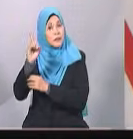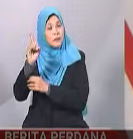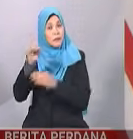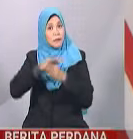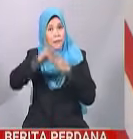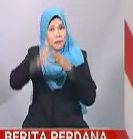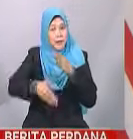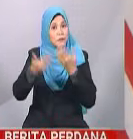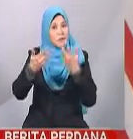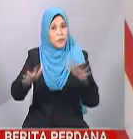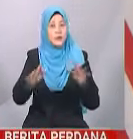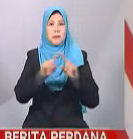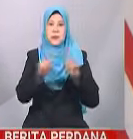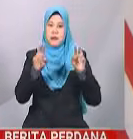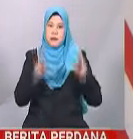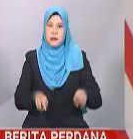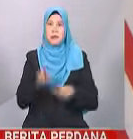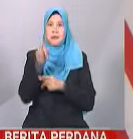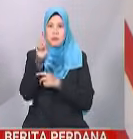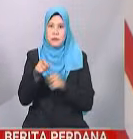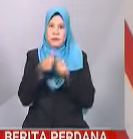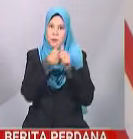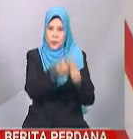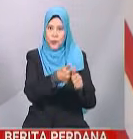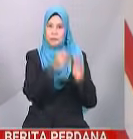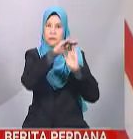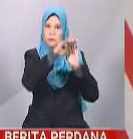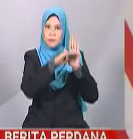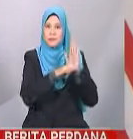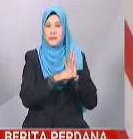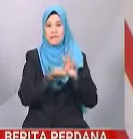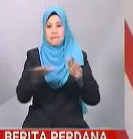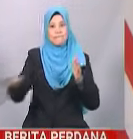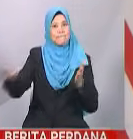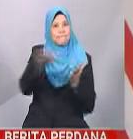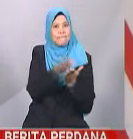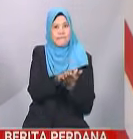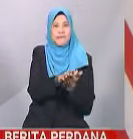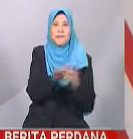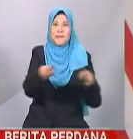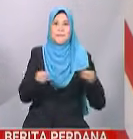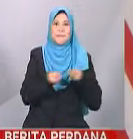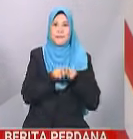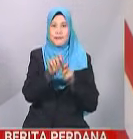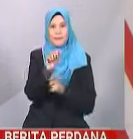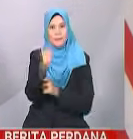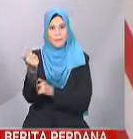masih perlu mematuhi PKP seperti dikenakan di tempat lain.